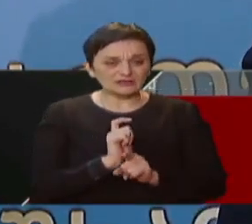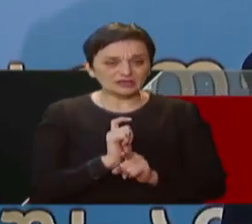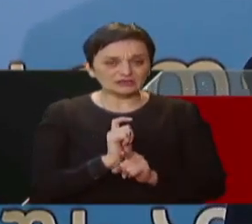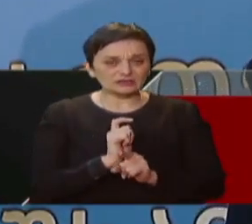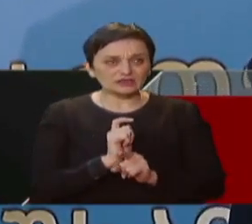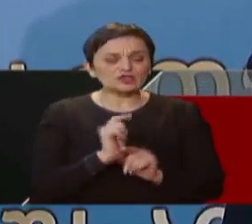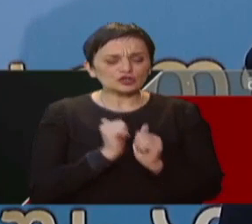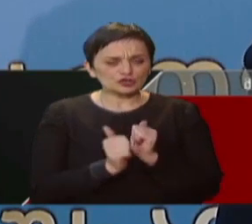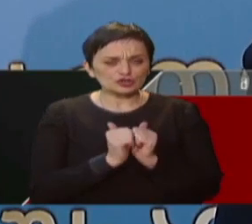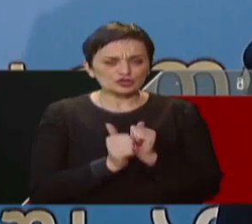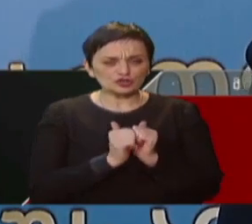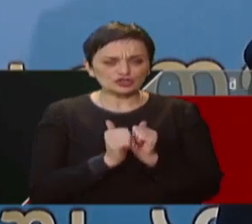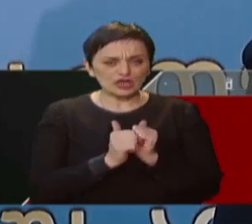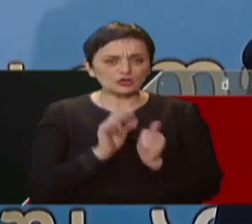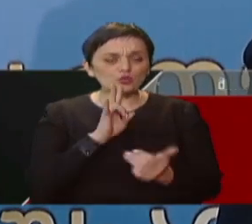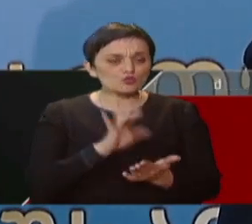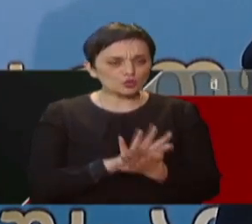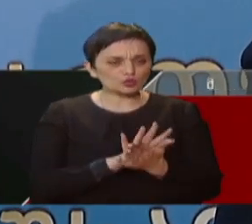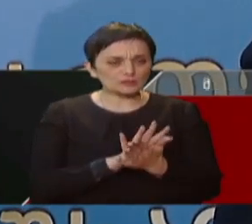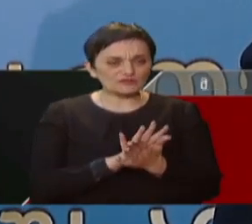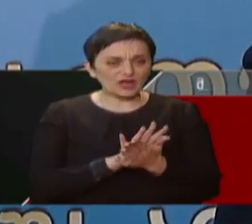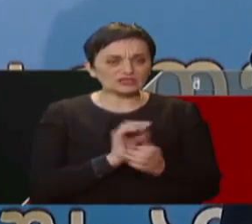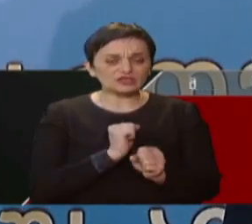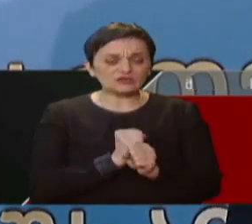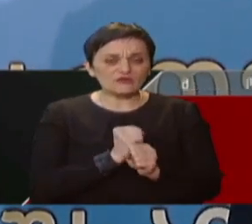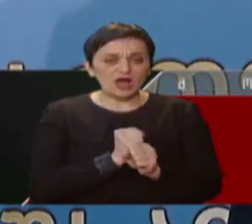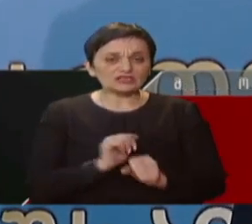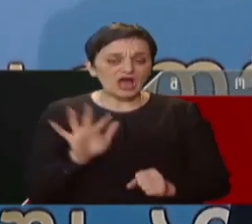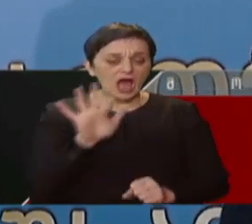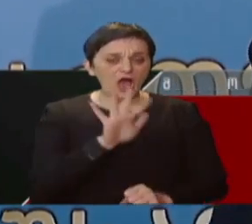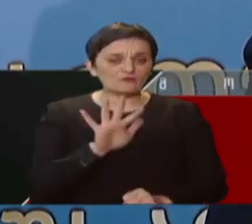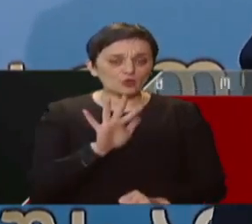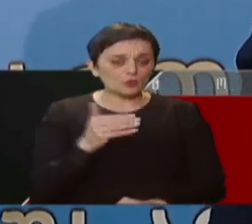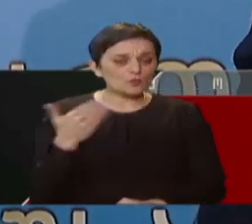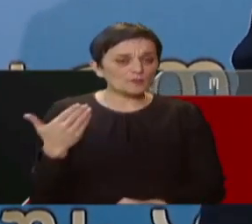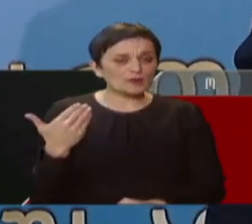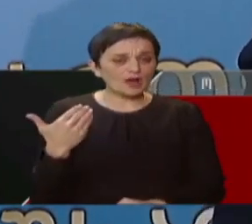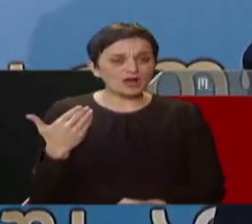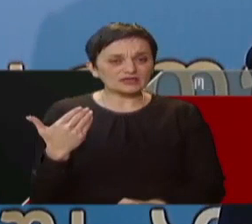ასე ვთქვათ, ხშირად და მუდმივად უკეთებთ ევროპულ მხარეს